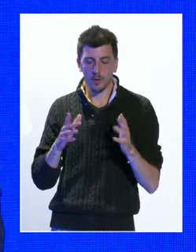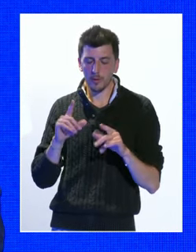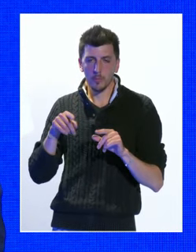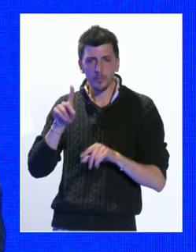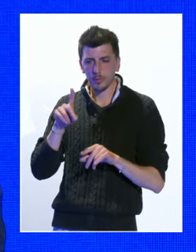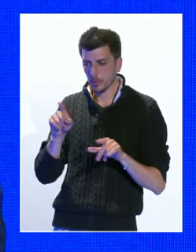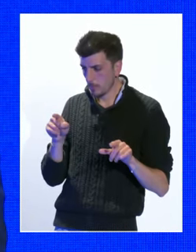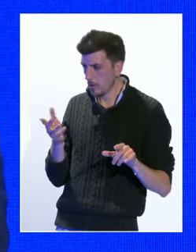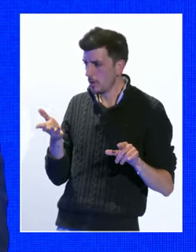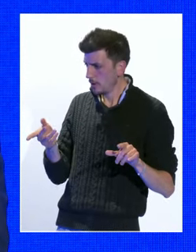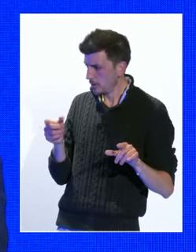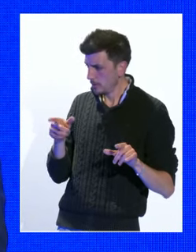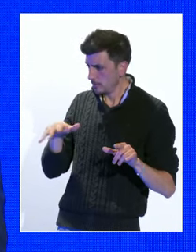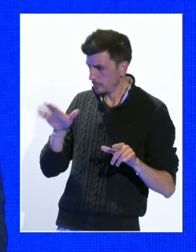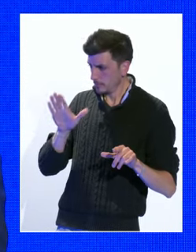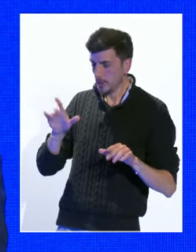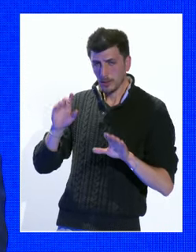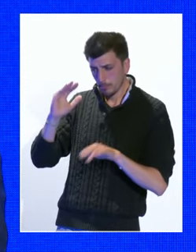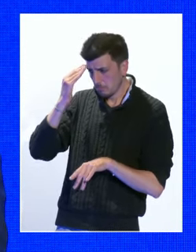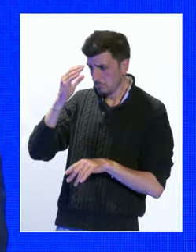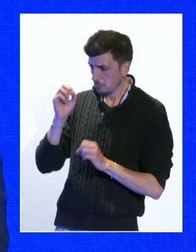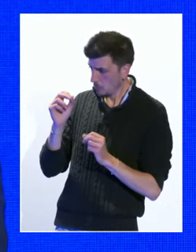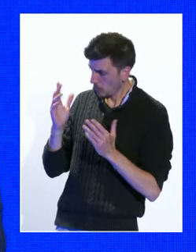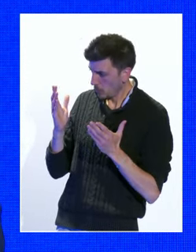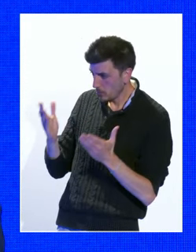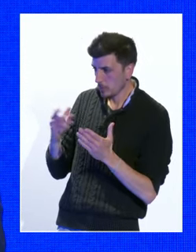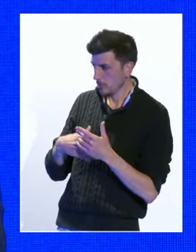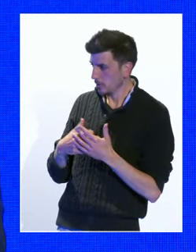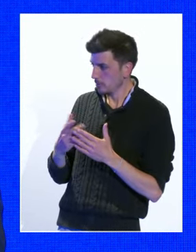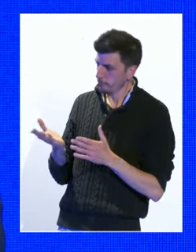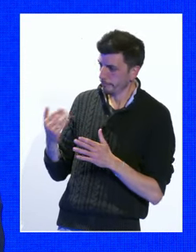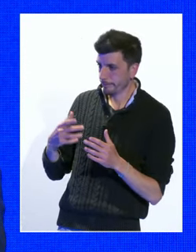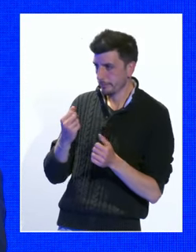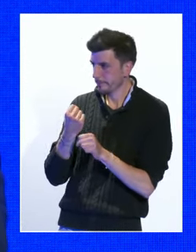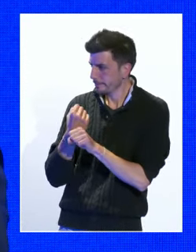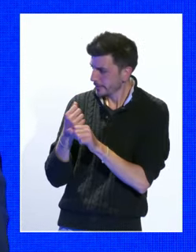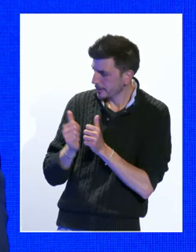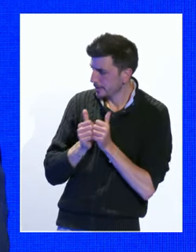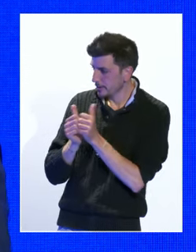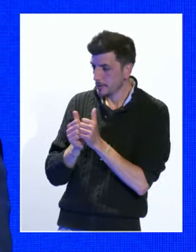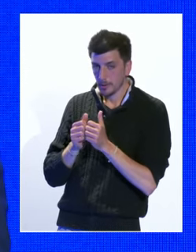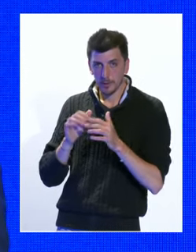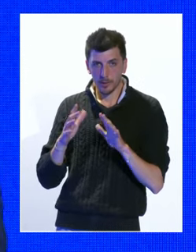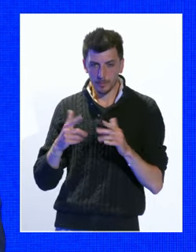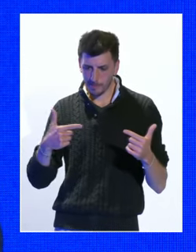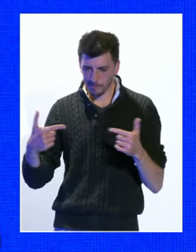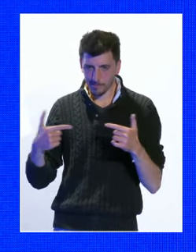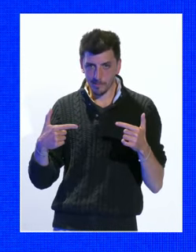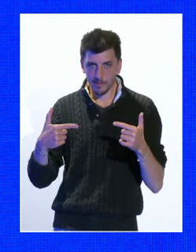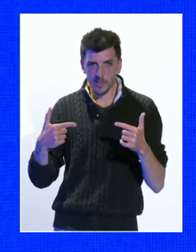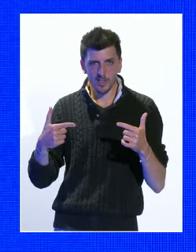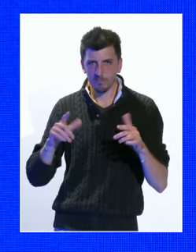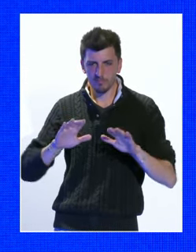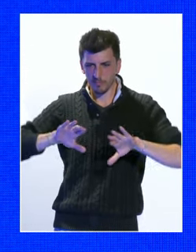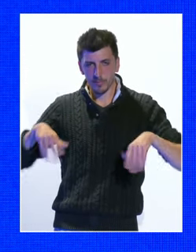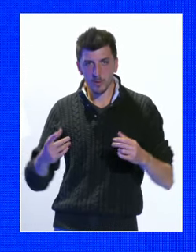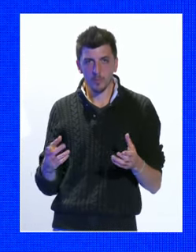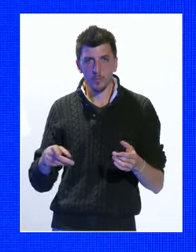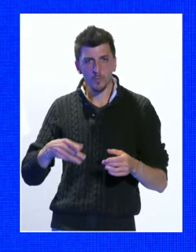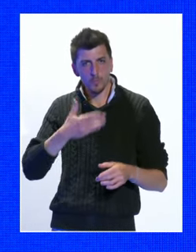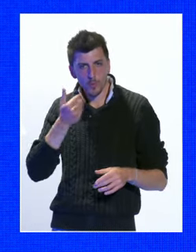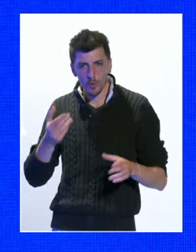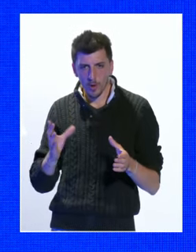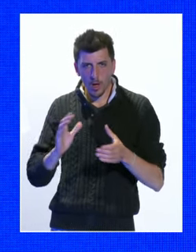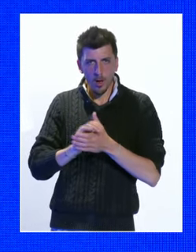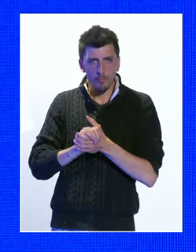de l'autre et à la possibilité de travailler avec lui, passe de l'affrontement au partenariat, il faut et